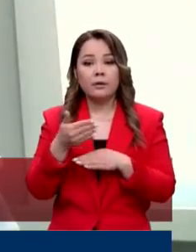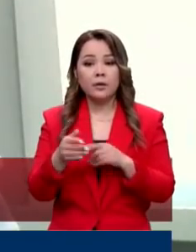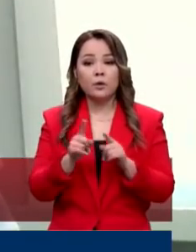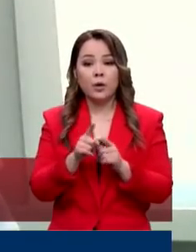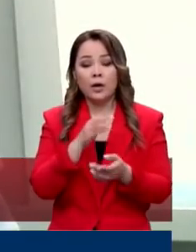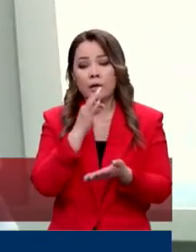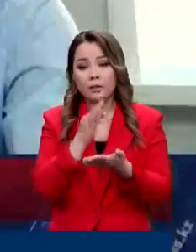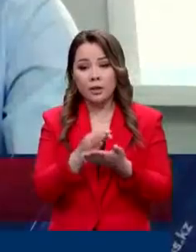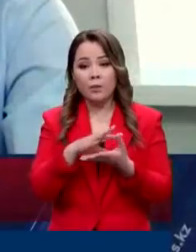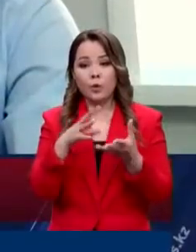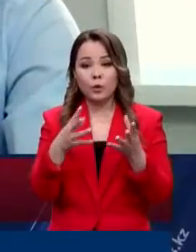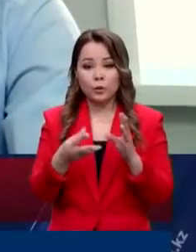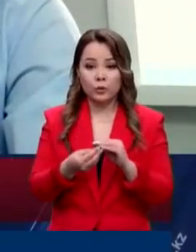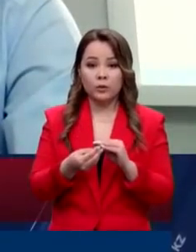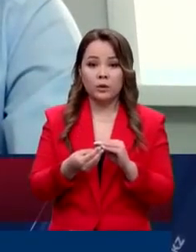бүкіл